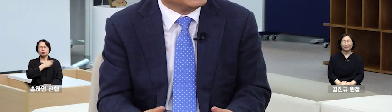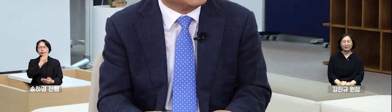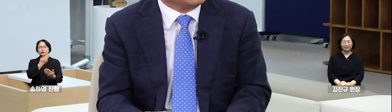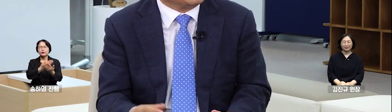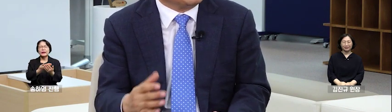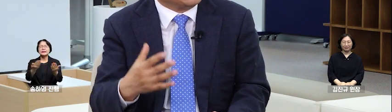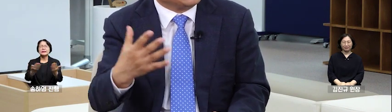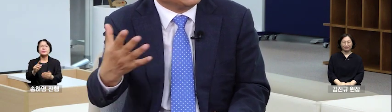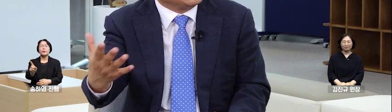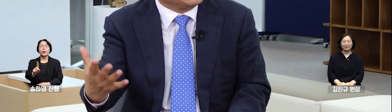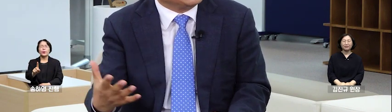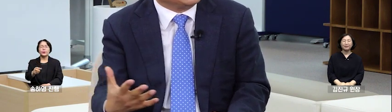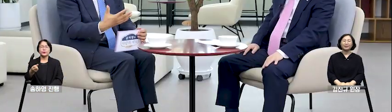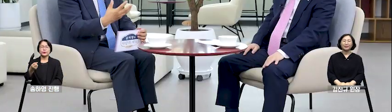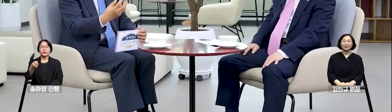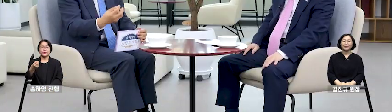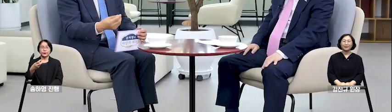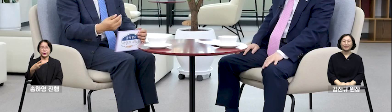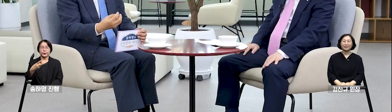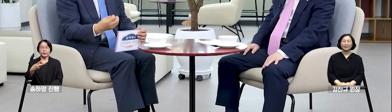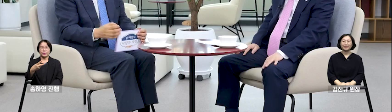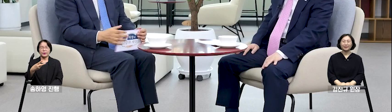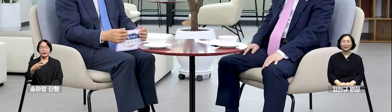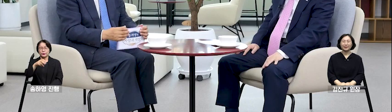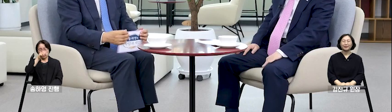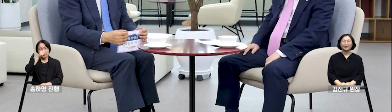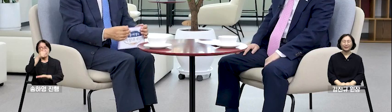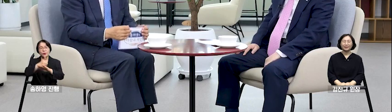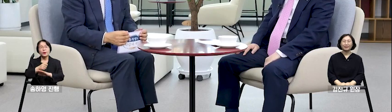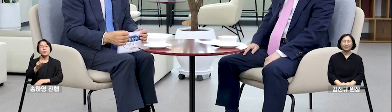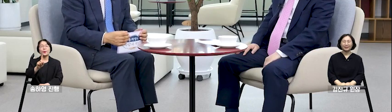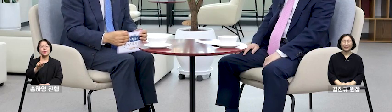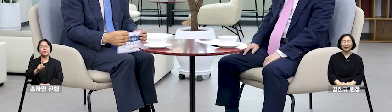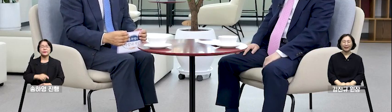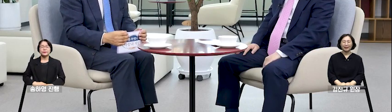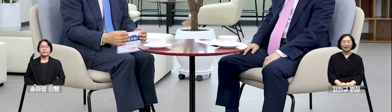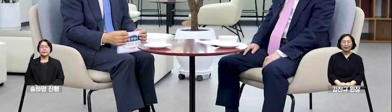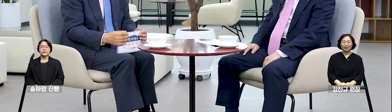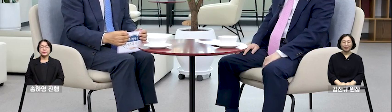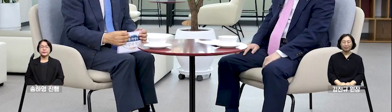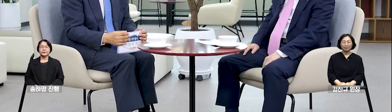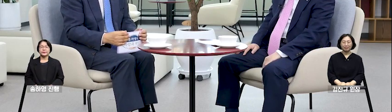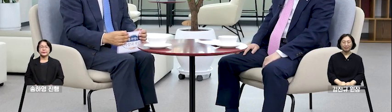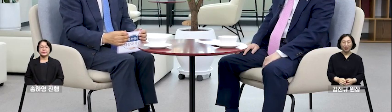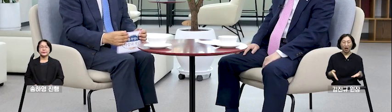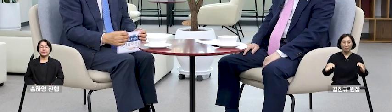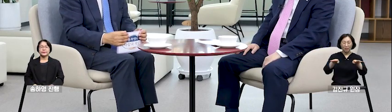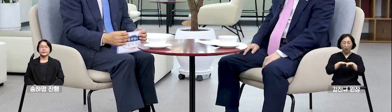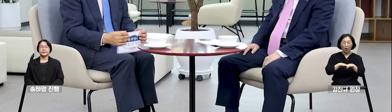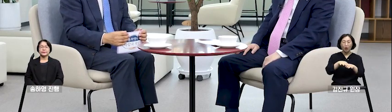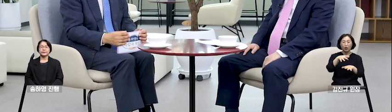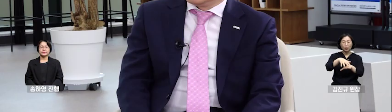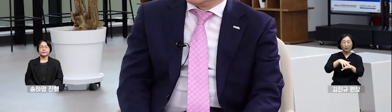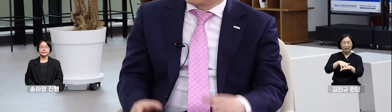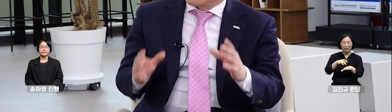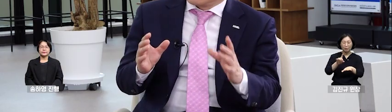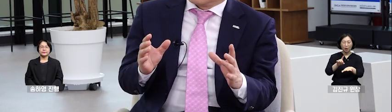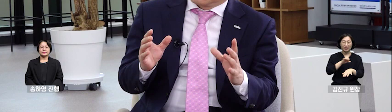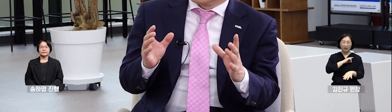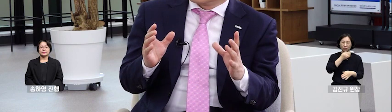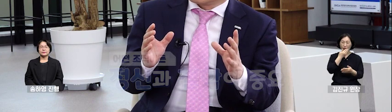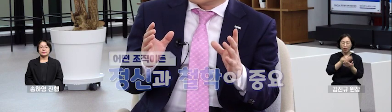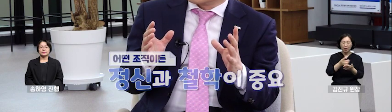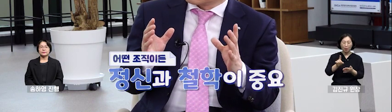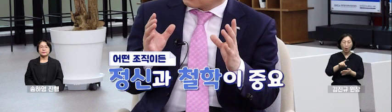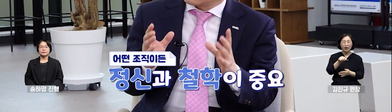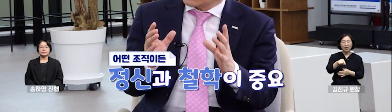일 그리고 뭐 그동안의 성과를 각 하게 되죠 저흰 3 뭐 어느 조직이나 제일 중요한 게 이 조직이